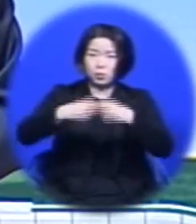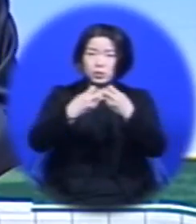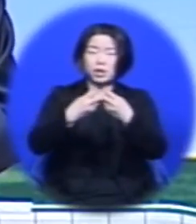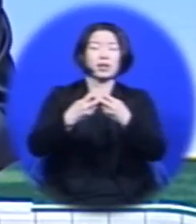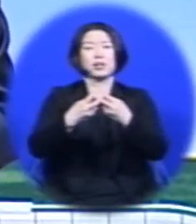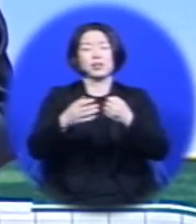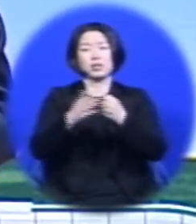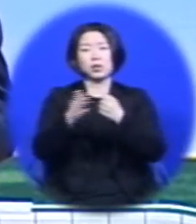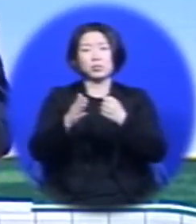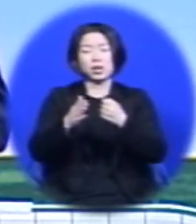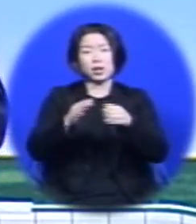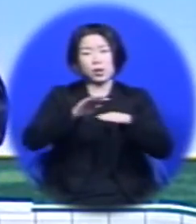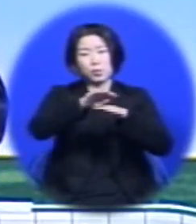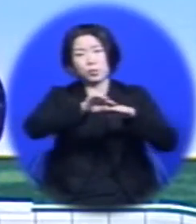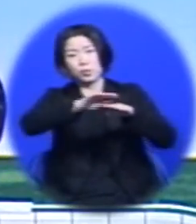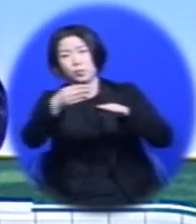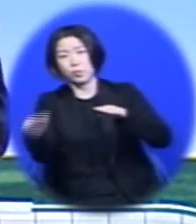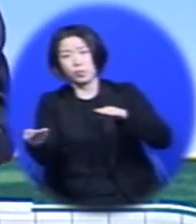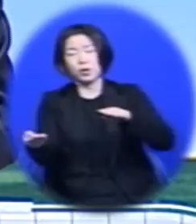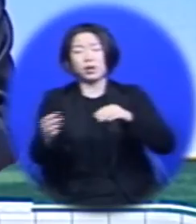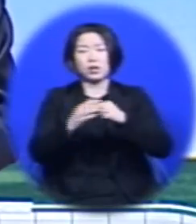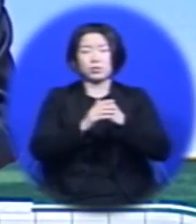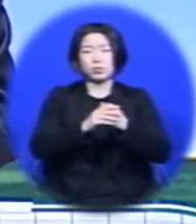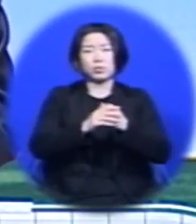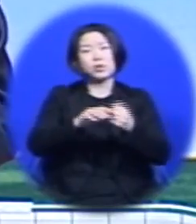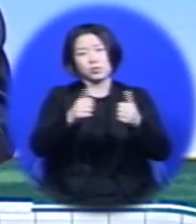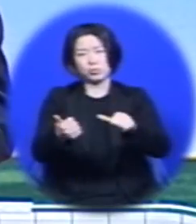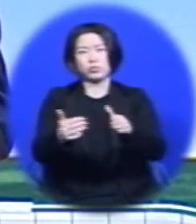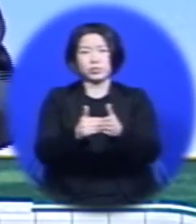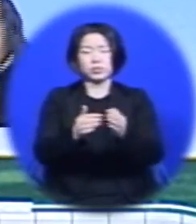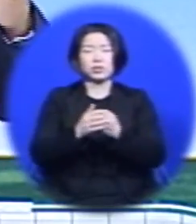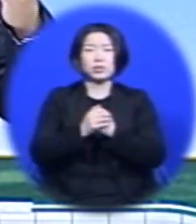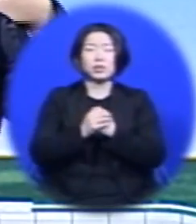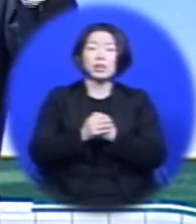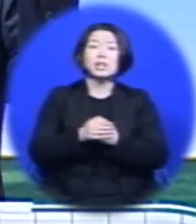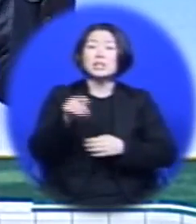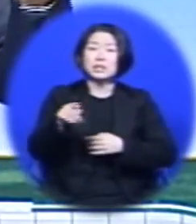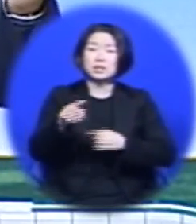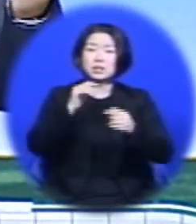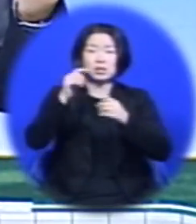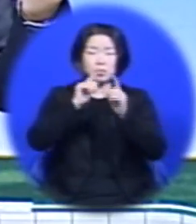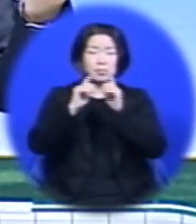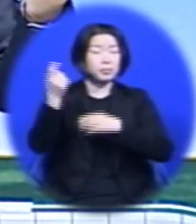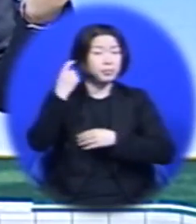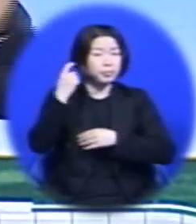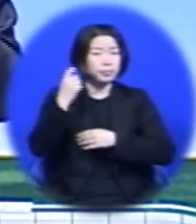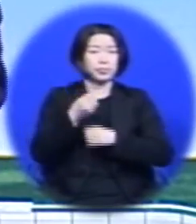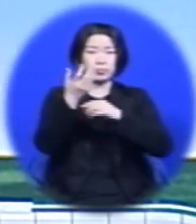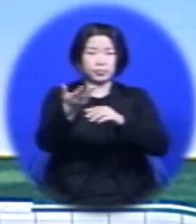그 낭떠러지에 추락해서 순직 을 한 겁니다 자 그 소식을 이야기하면서